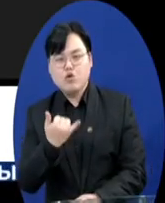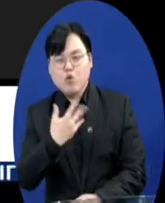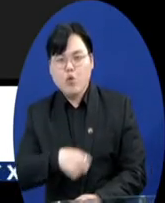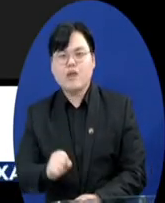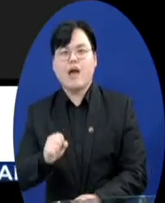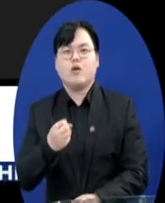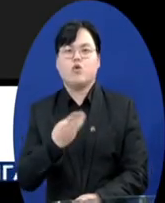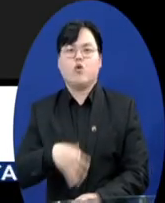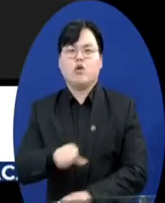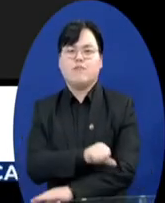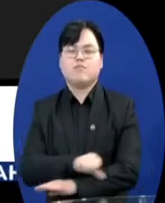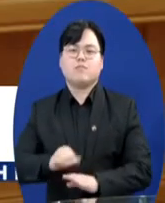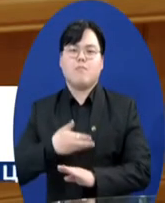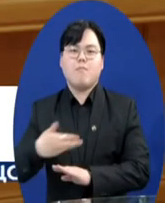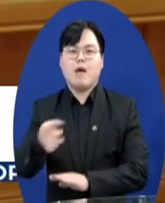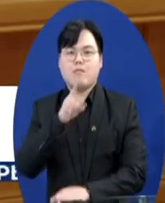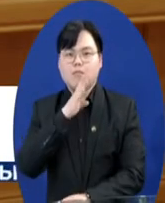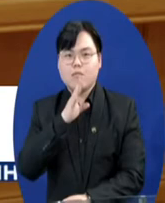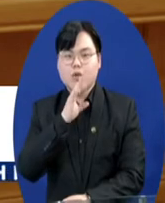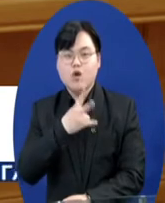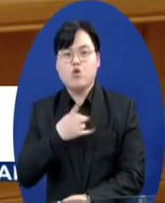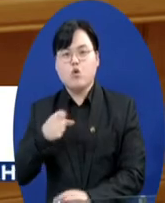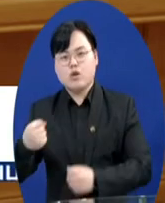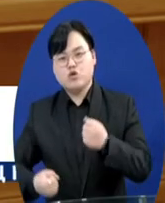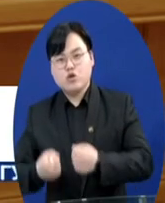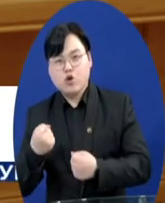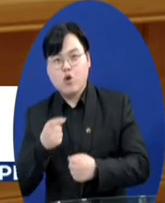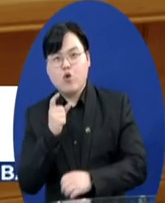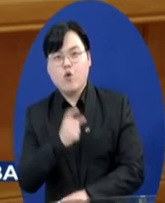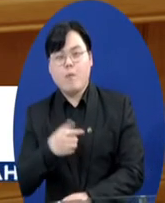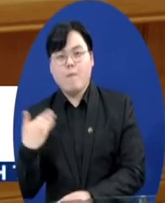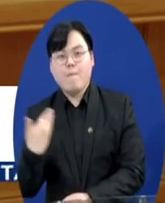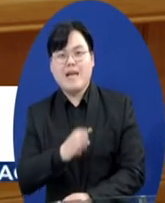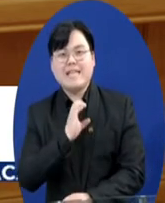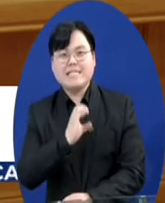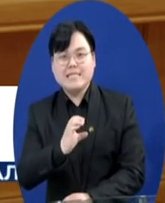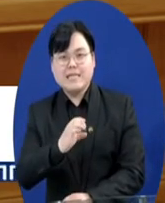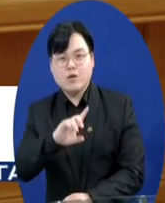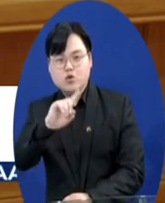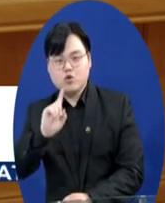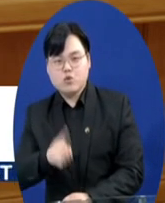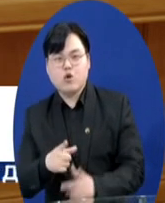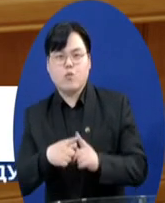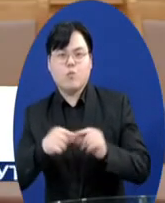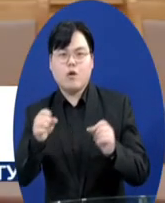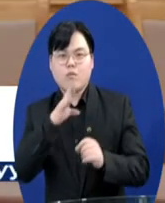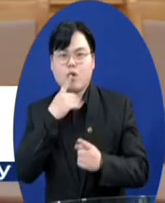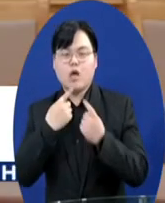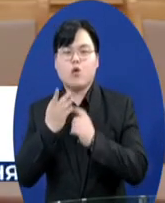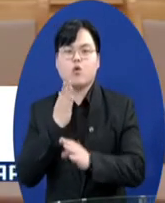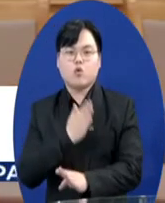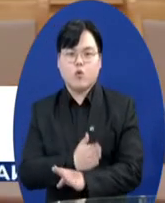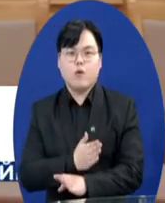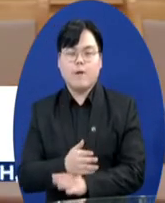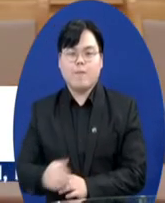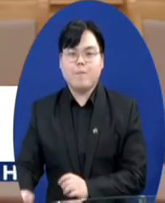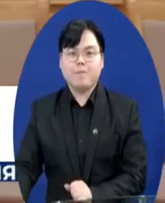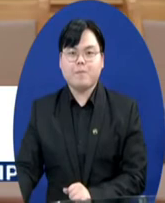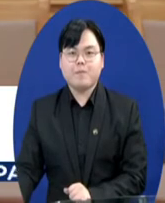тээврээр хил хүргэдэг болъё. Мөн нүүрсний тээврийн жолооч нарт олгодог си зөвшөөрлийг цуслах талаарч ярилцлаа.